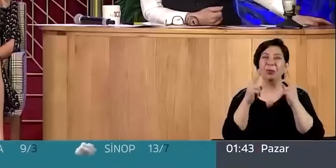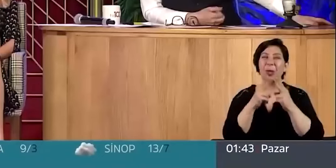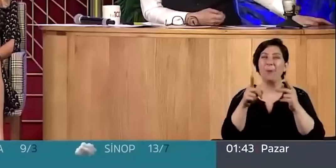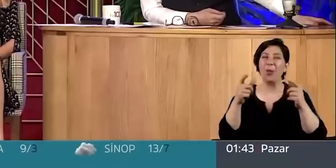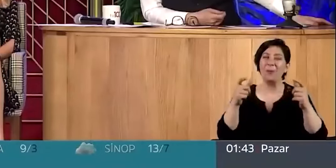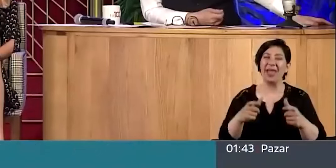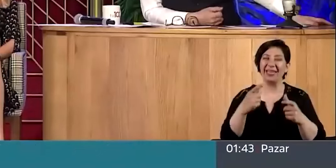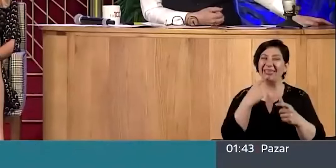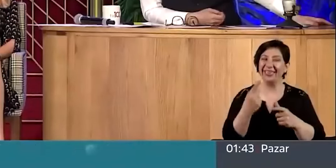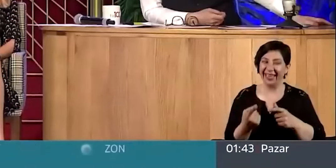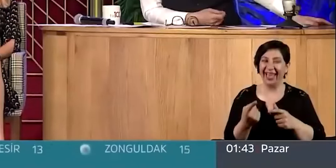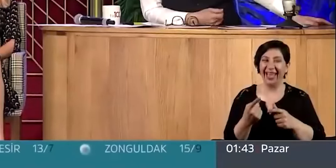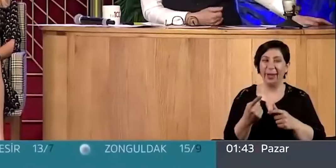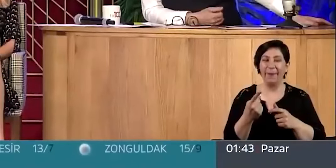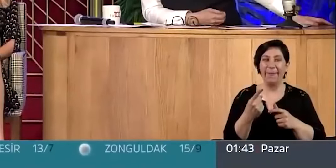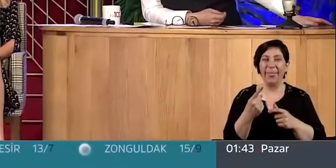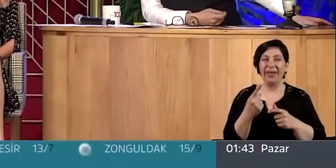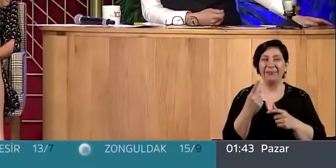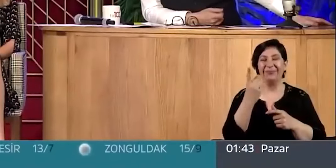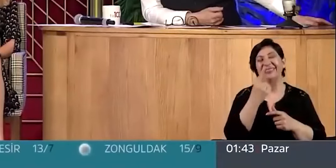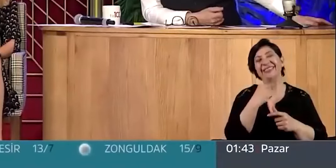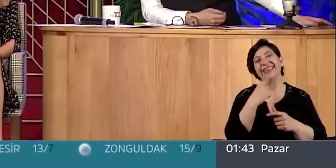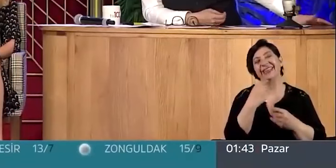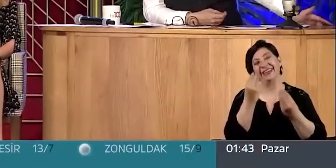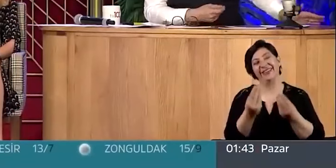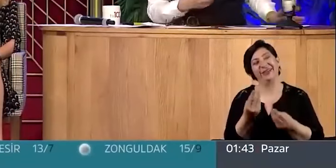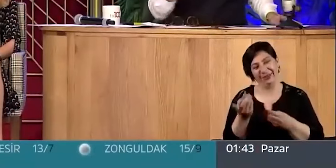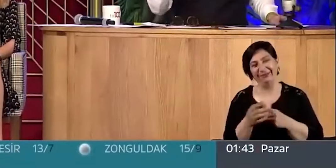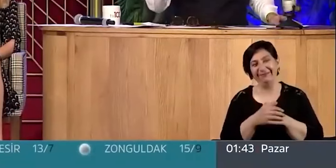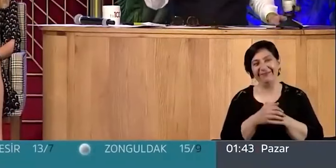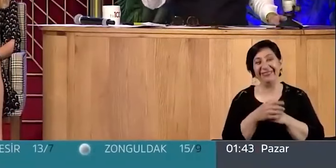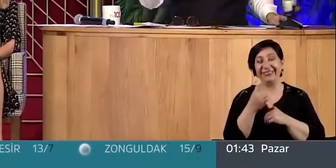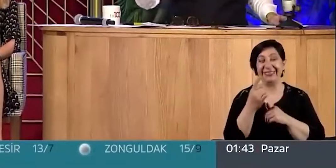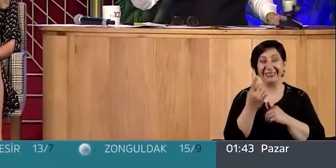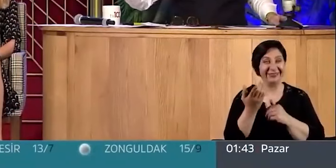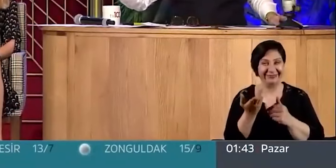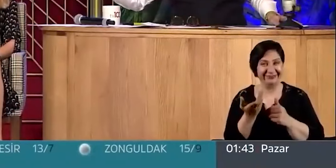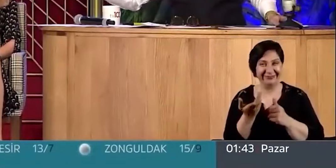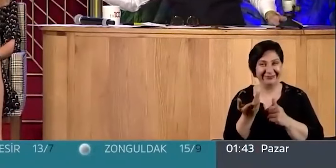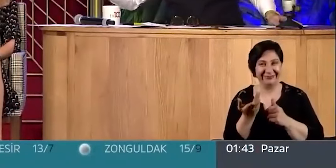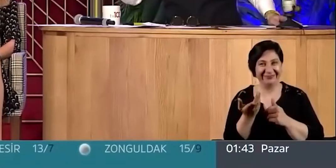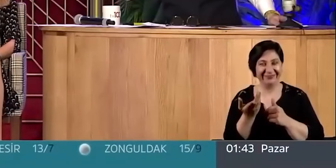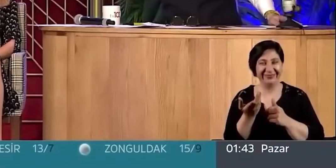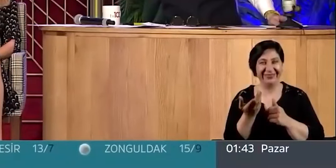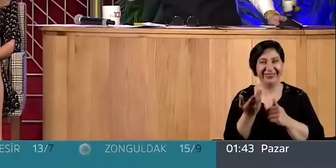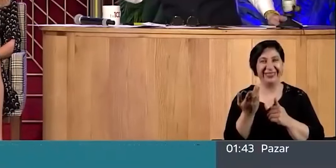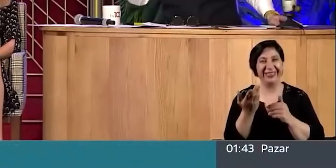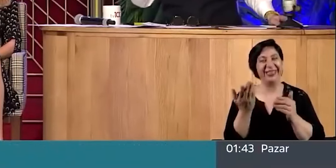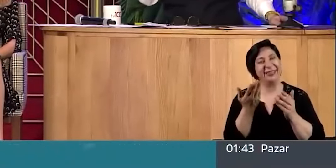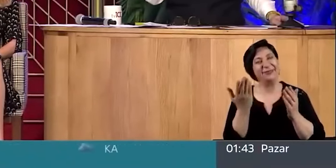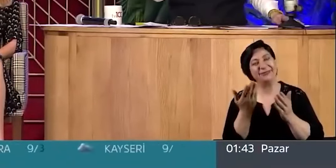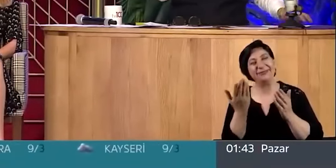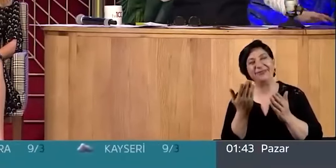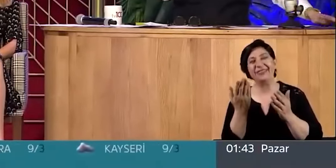yer diye bir şey olsun diye değil mi? Nedir? Darb-ı mesel